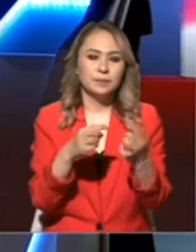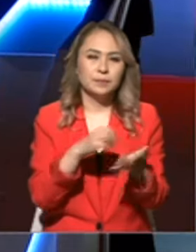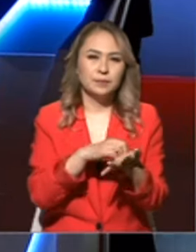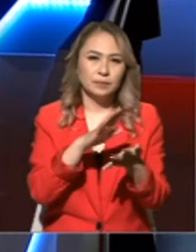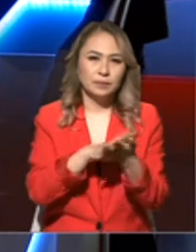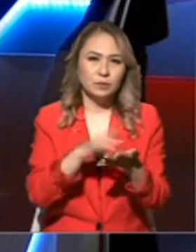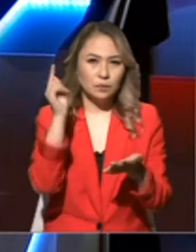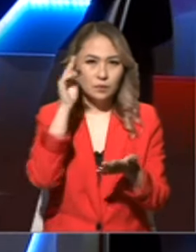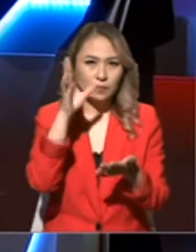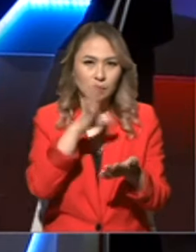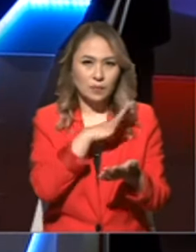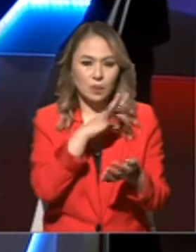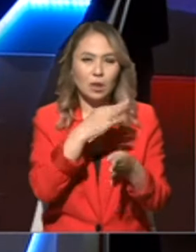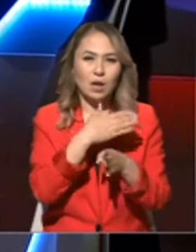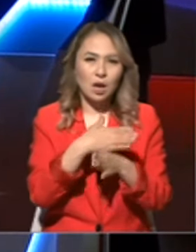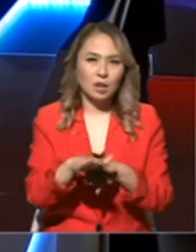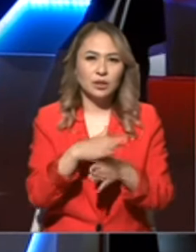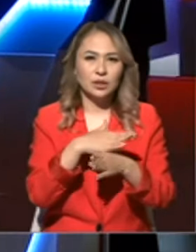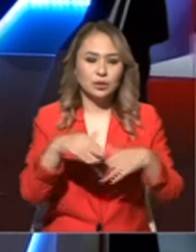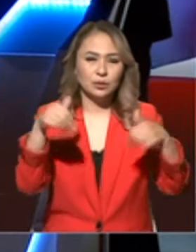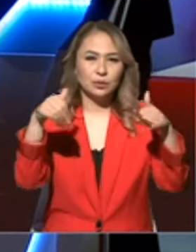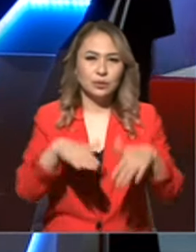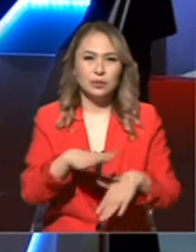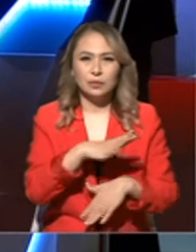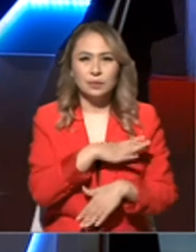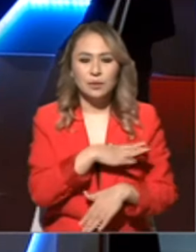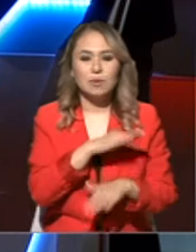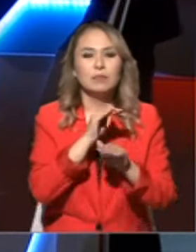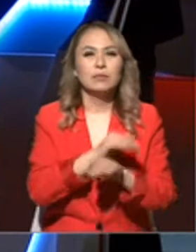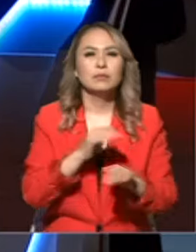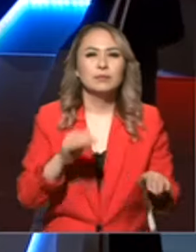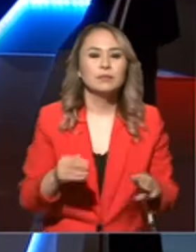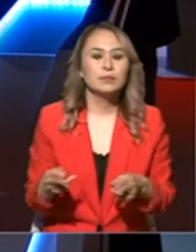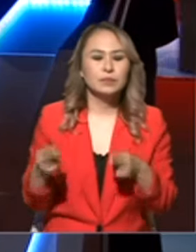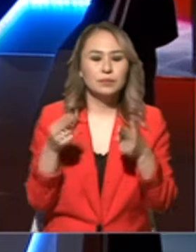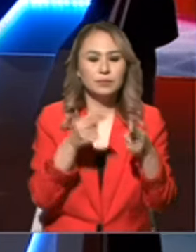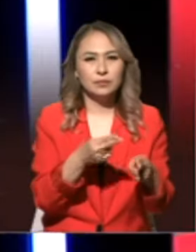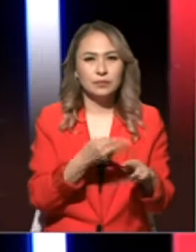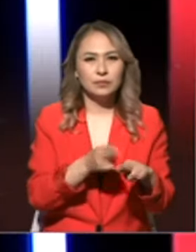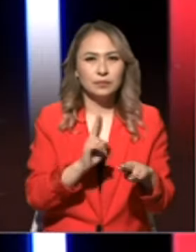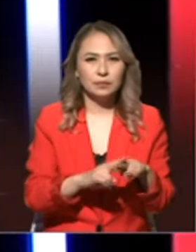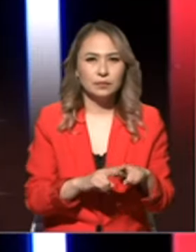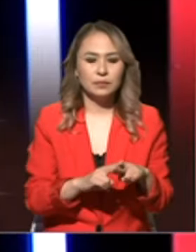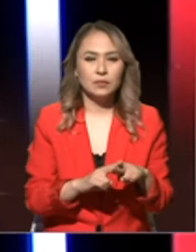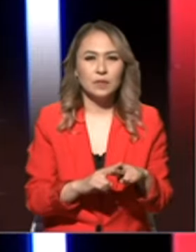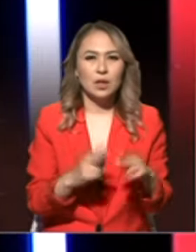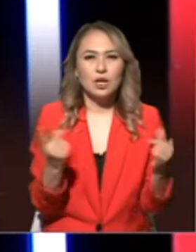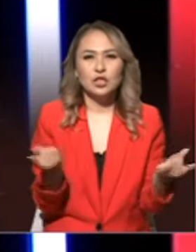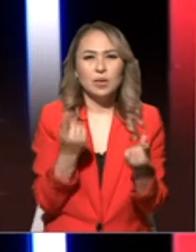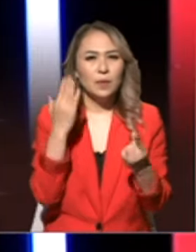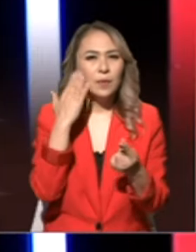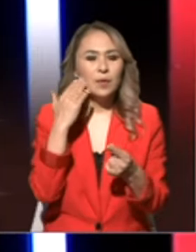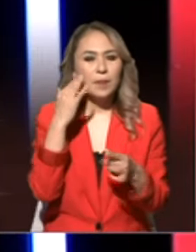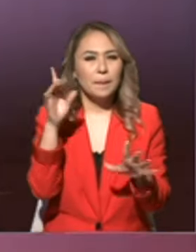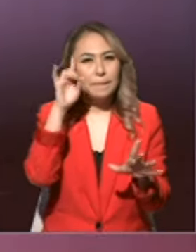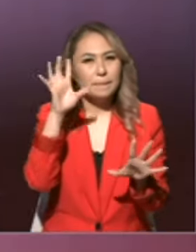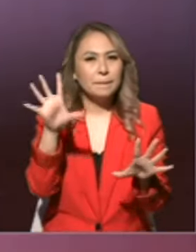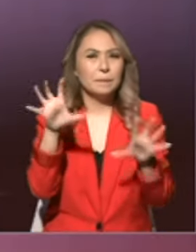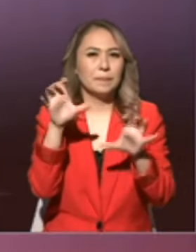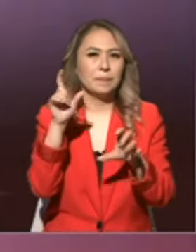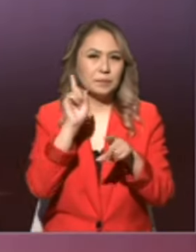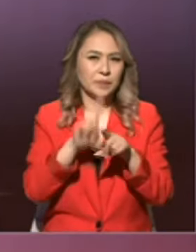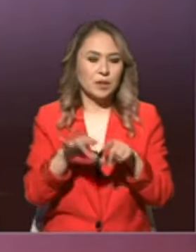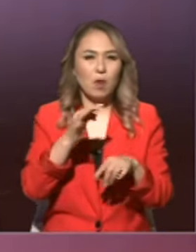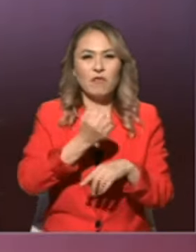білім алды, бірақ бұл ақырындап шешілген білім мәселесі. Балалар барады да мектепке кіріп кетеді, балалар жеңіл алып кетеді, олар бейімделіп кетеді, бірақ үлкен